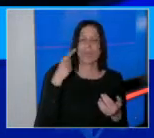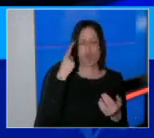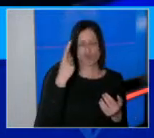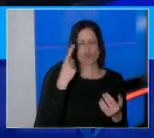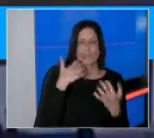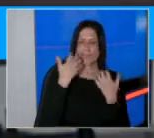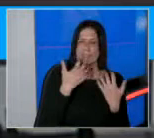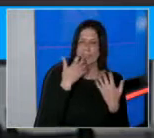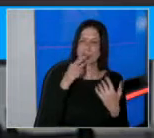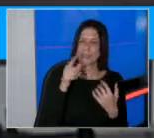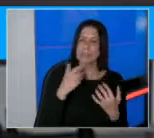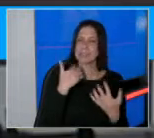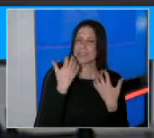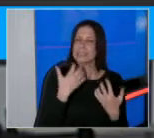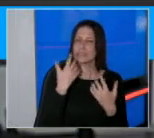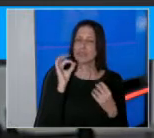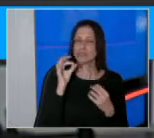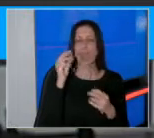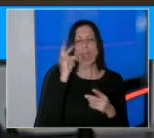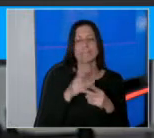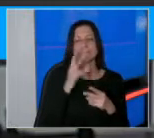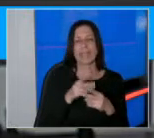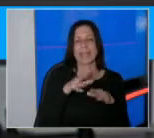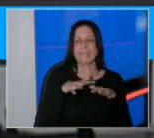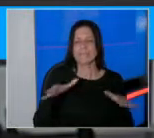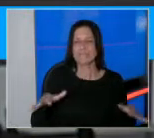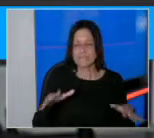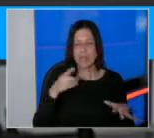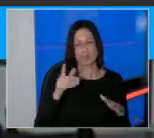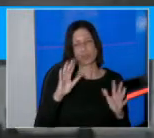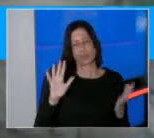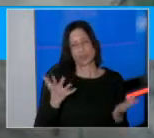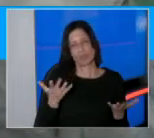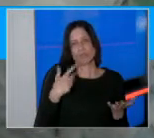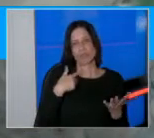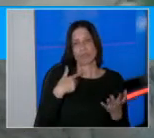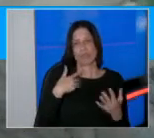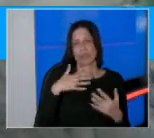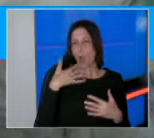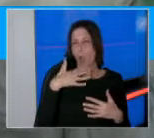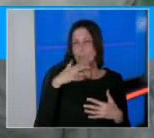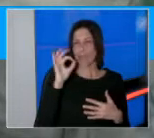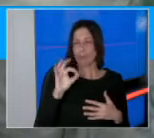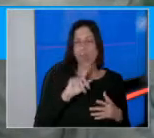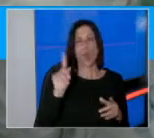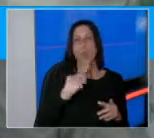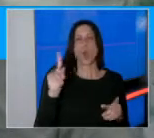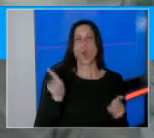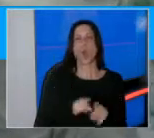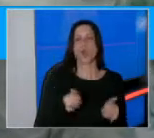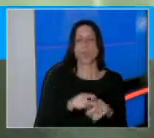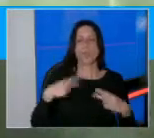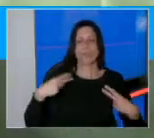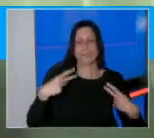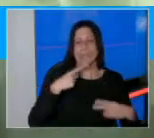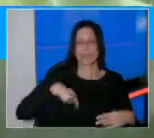אני חושב שהסיפור הוא סיפור של מגפה שכנראה החומרה שלה היא לא כמו שמפחידים